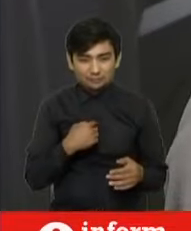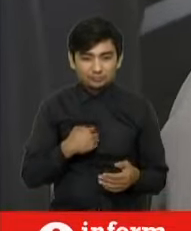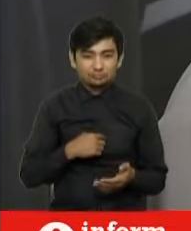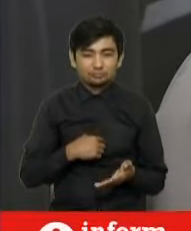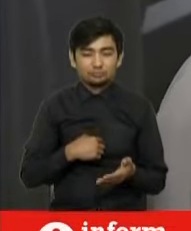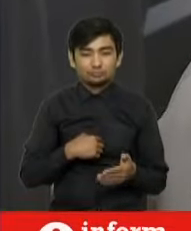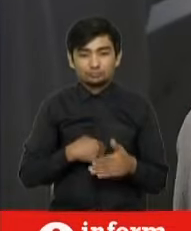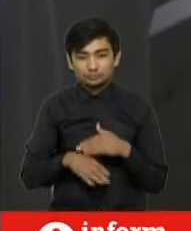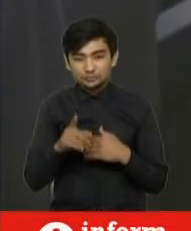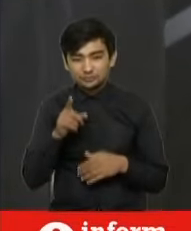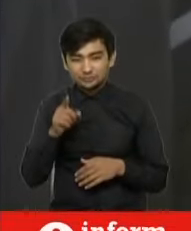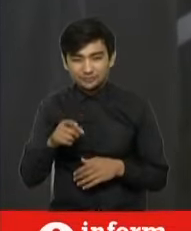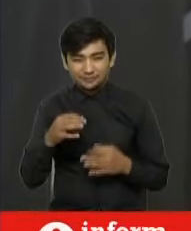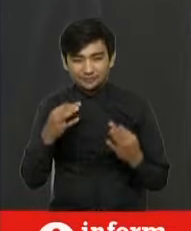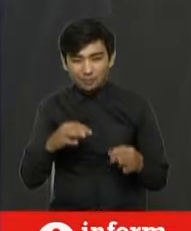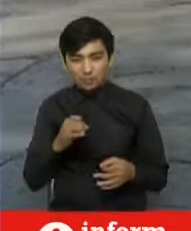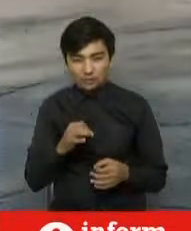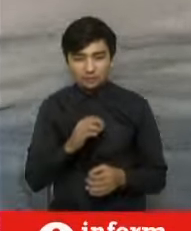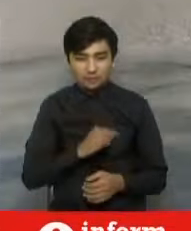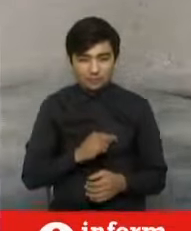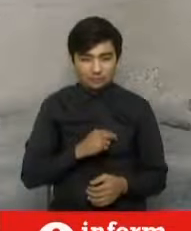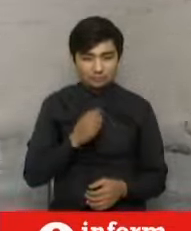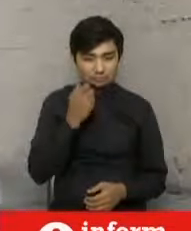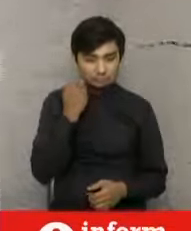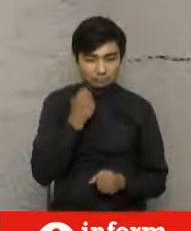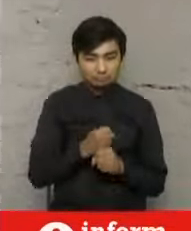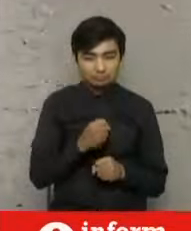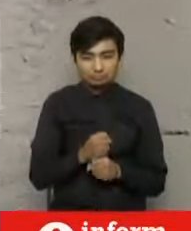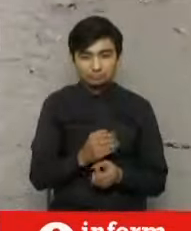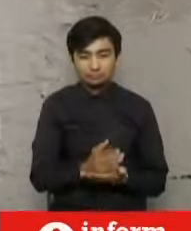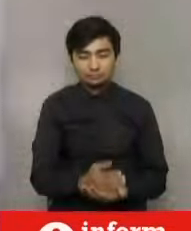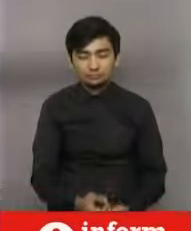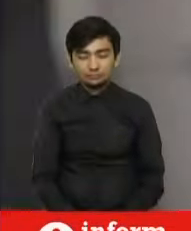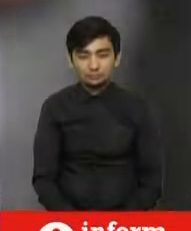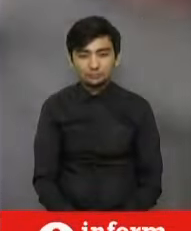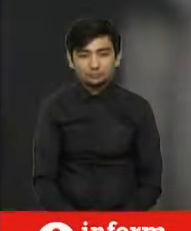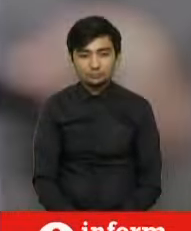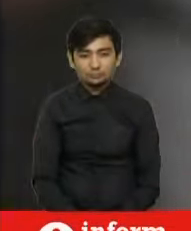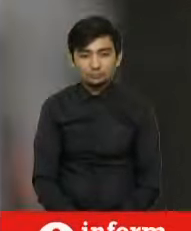зарабатывать этим на жизнь. Нина Шапо, Женебек Акимжан, Информбюро, Костанай.